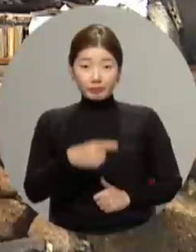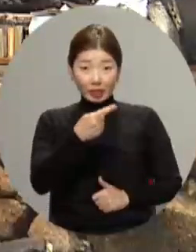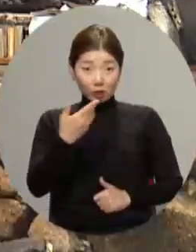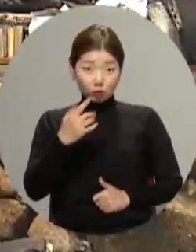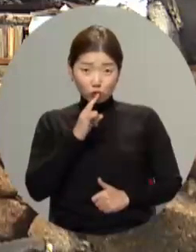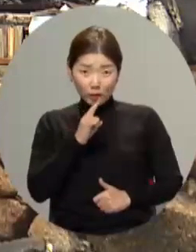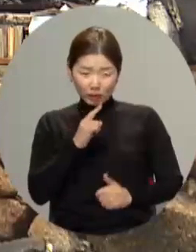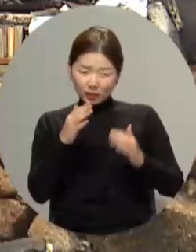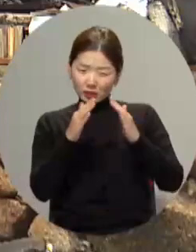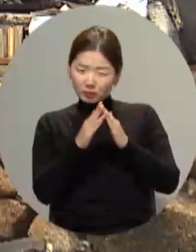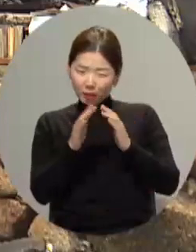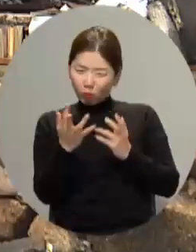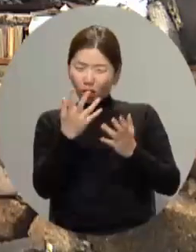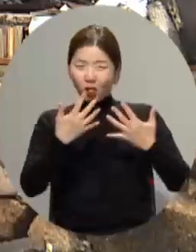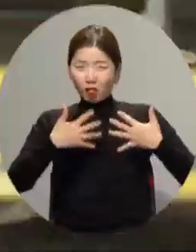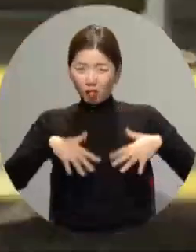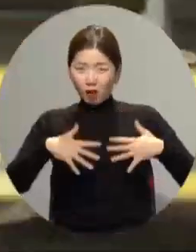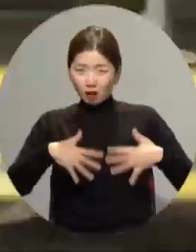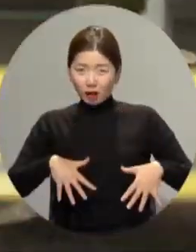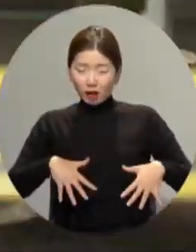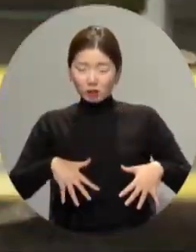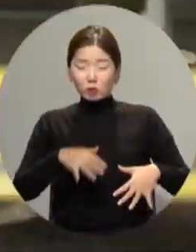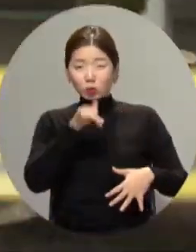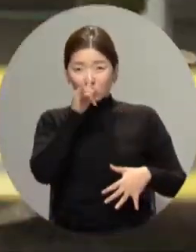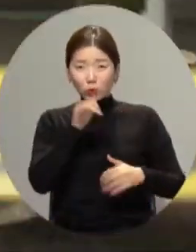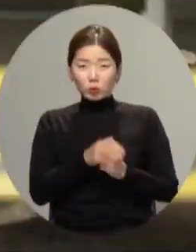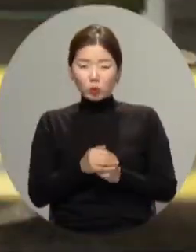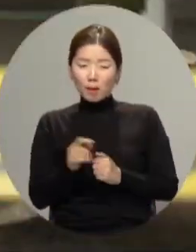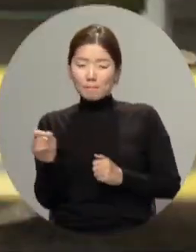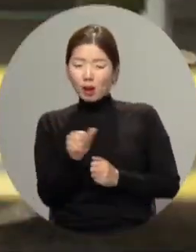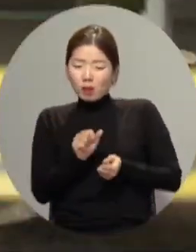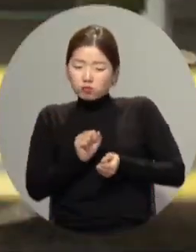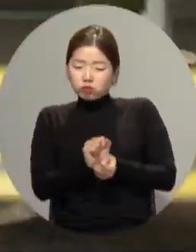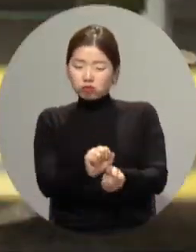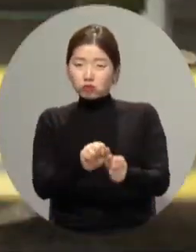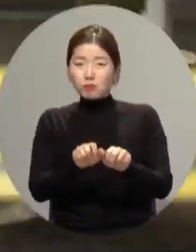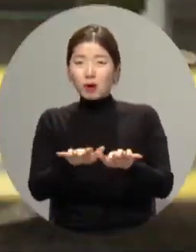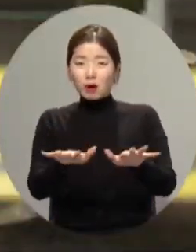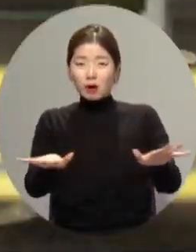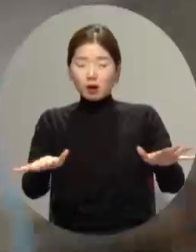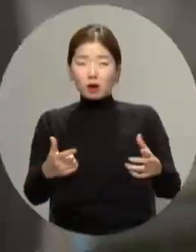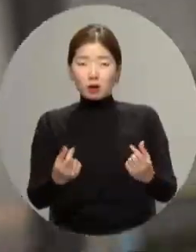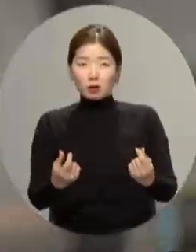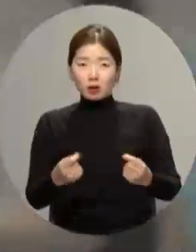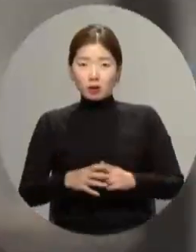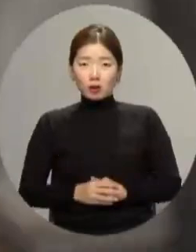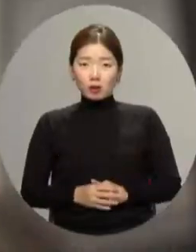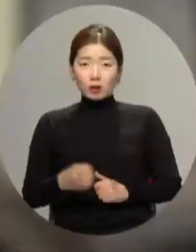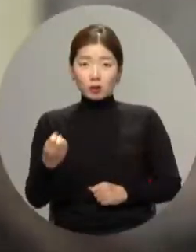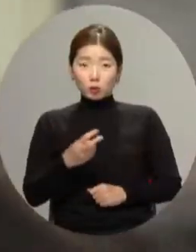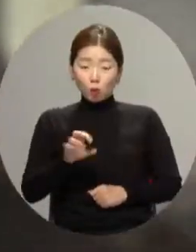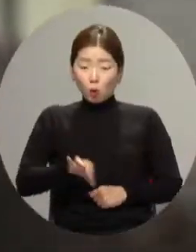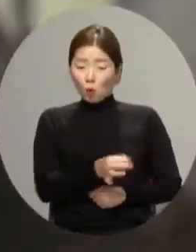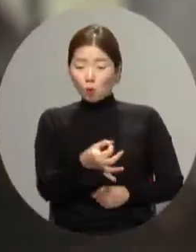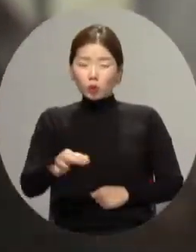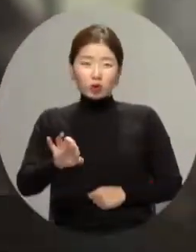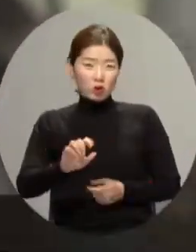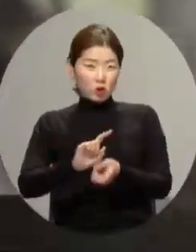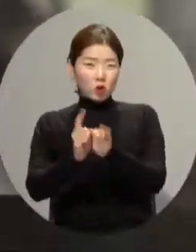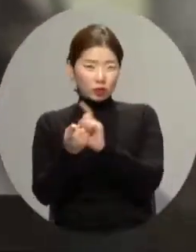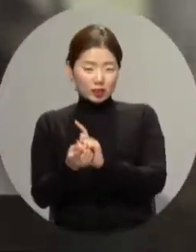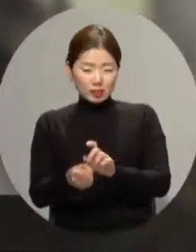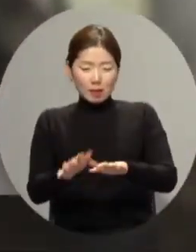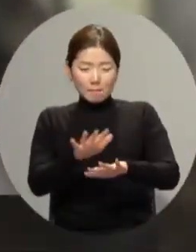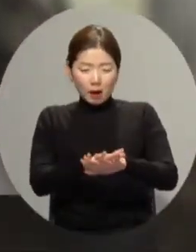소방당국은 일단 집이 화재에 취약한 샌드위치 패널로 지어져 불이 빠르게 번진 것으로 보고 있습니다. 또 보일러 대신 난방 매트